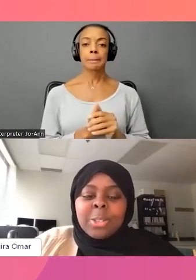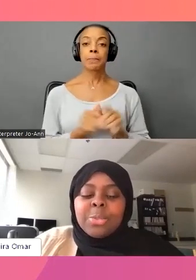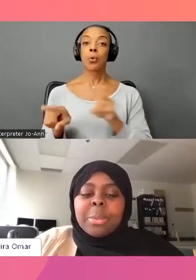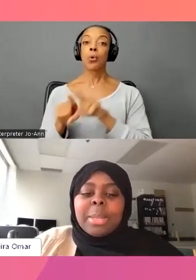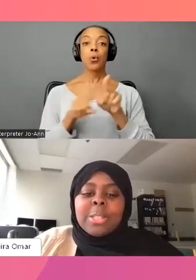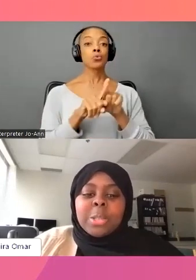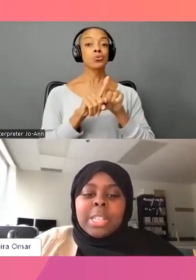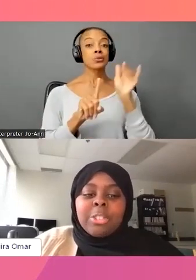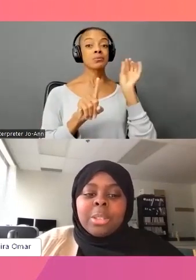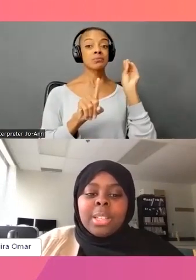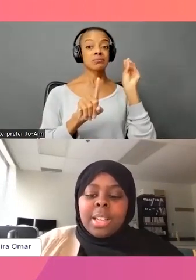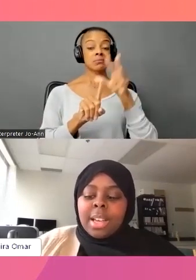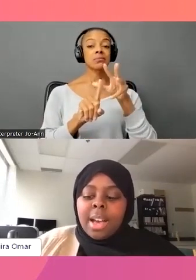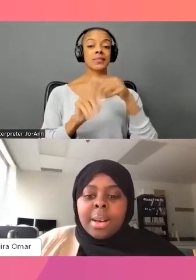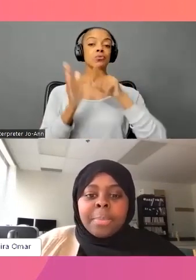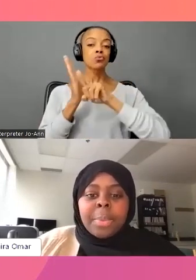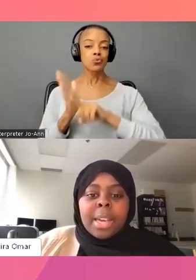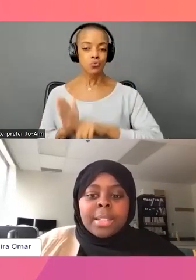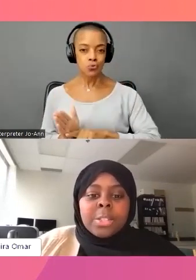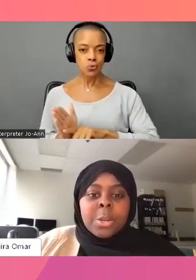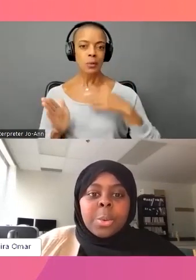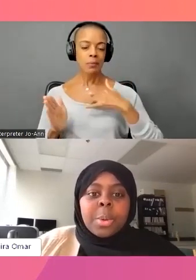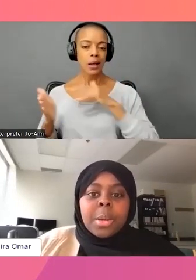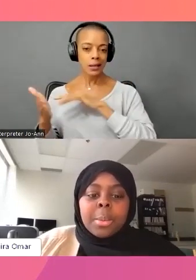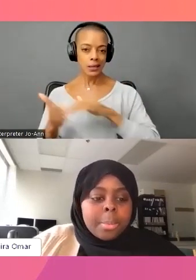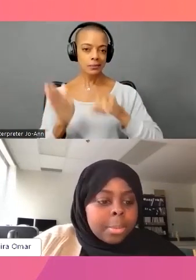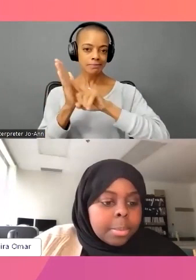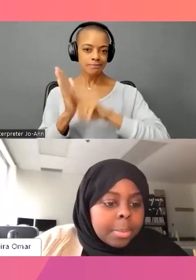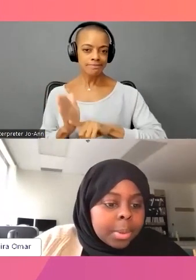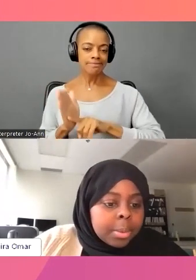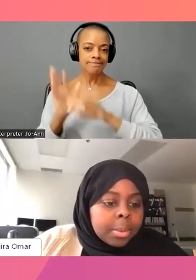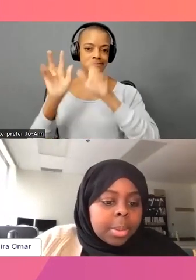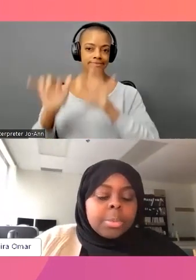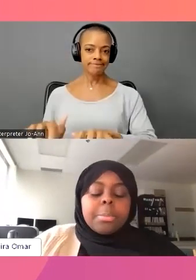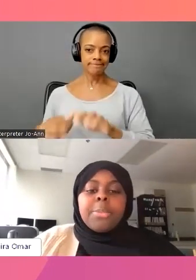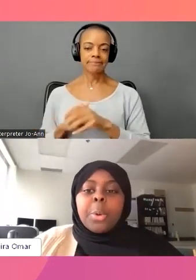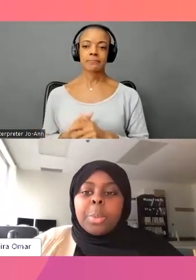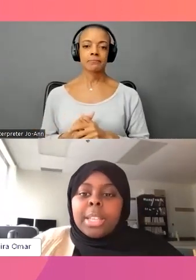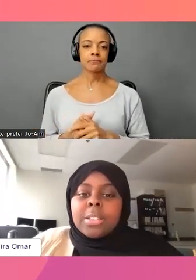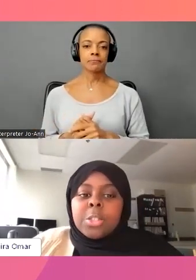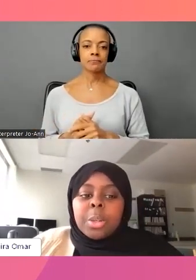traumatisme crânien. Il s'agit d'une recherche menée dans le cadre de ma dissertation.